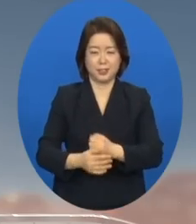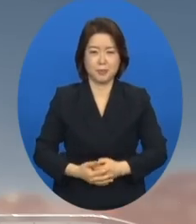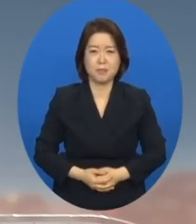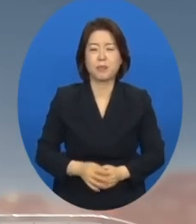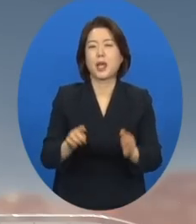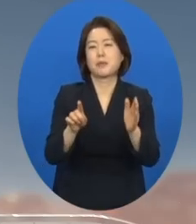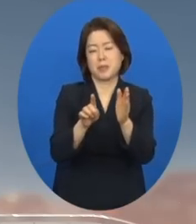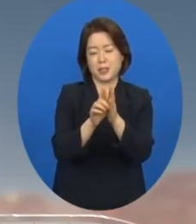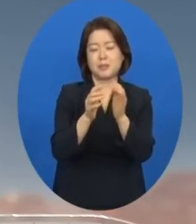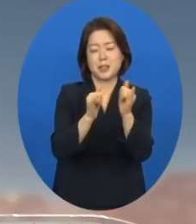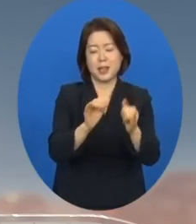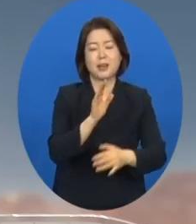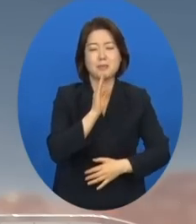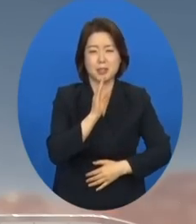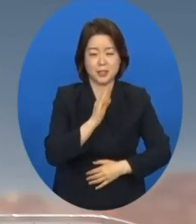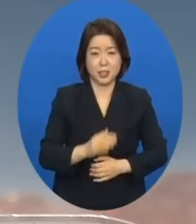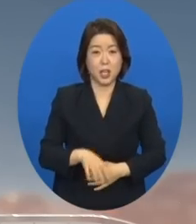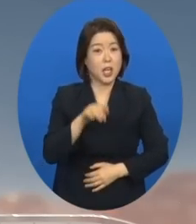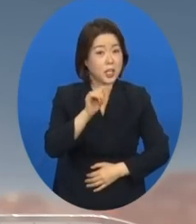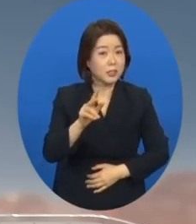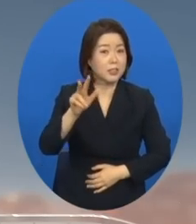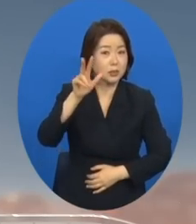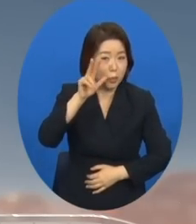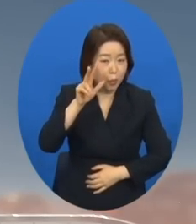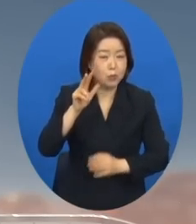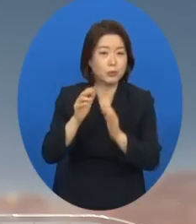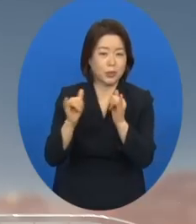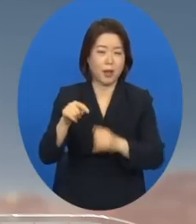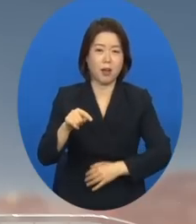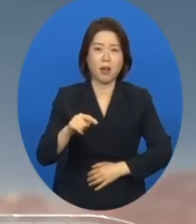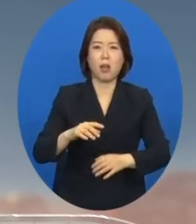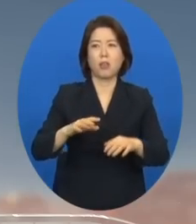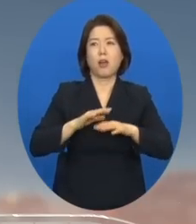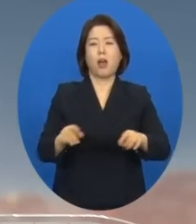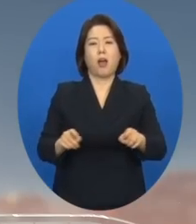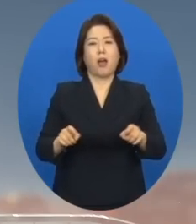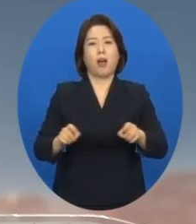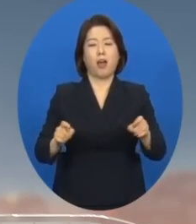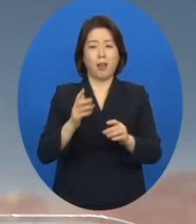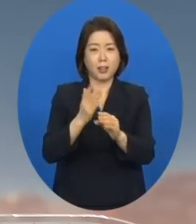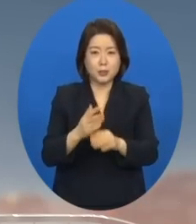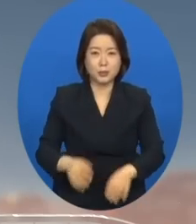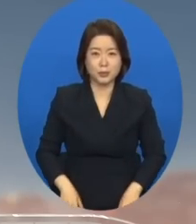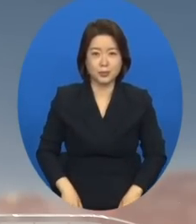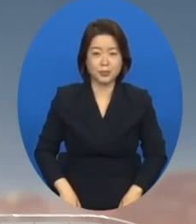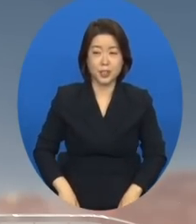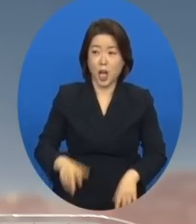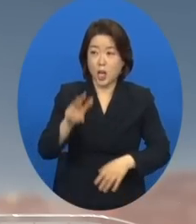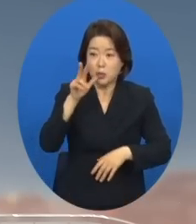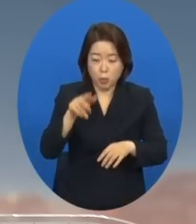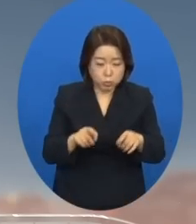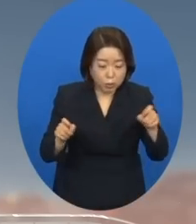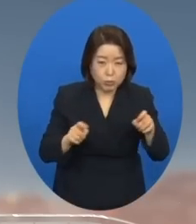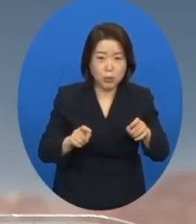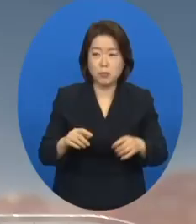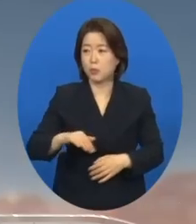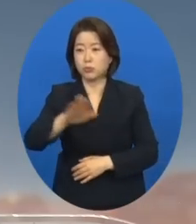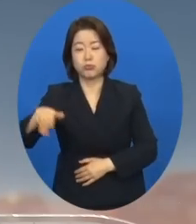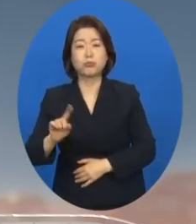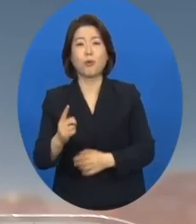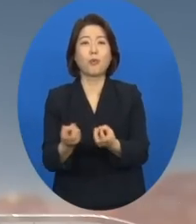사람입니다 그런데 그 여수아가 두려워하고 있어요 여호수가 두려워하면 우리는 어쩌란 말입니까